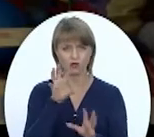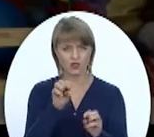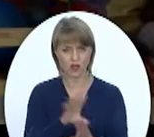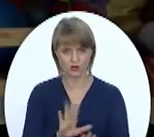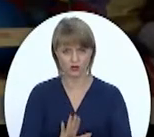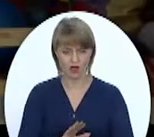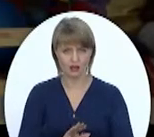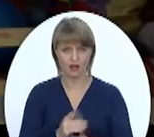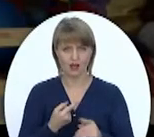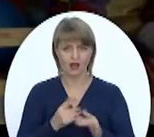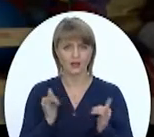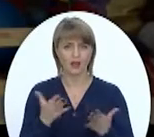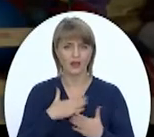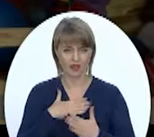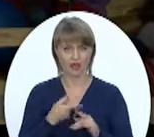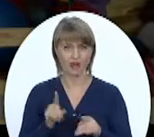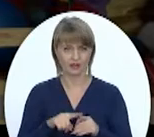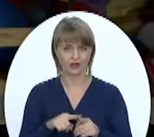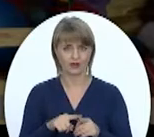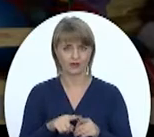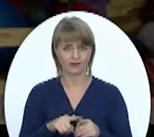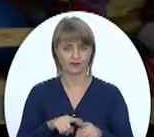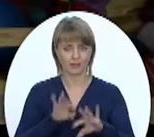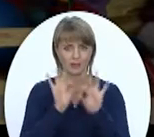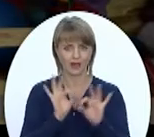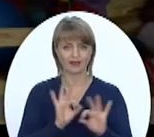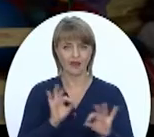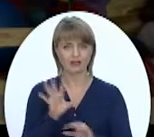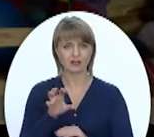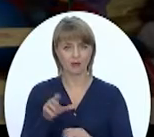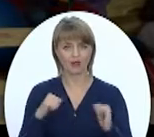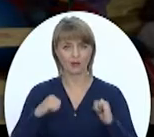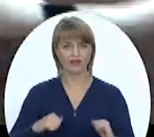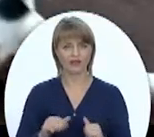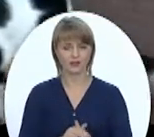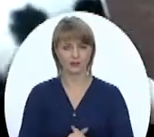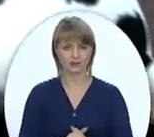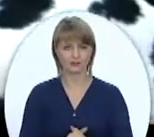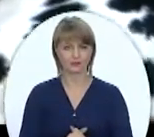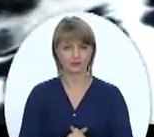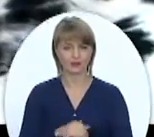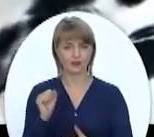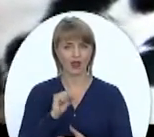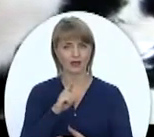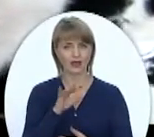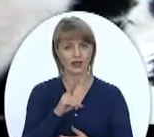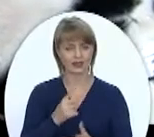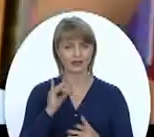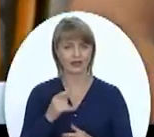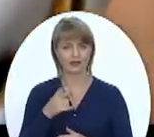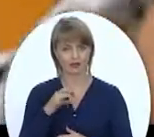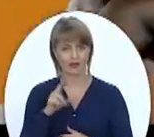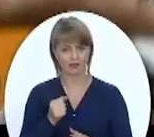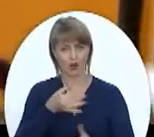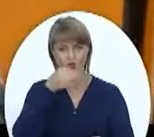Это вот вообще для меня это, честно говоря, вот идеал собаки, скажем так, в поведении. Анна Калинина и Герда –